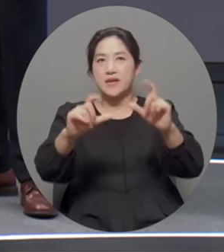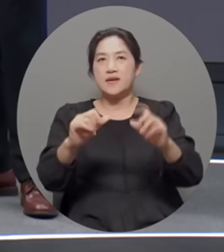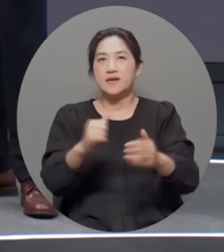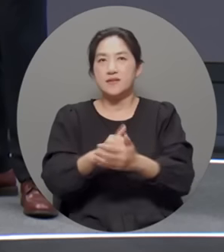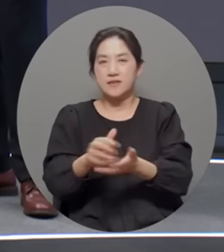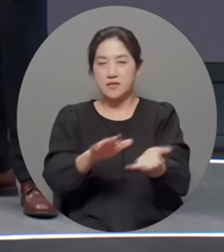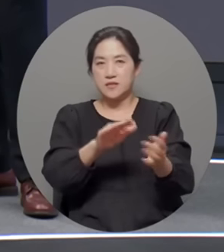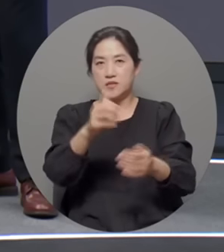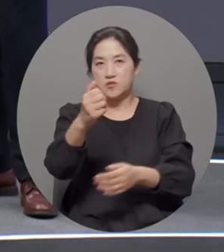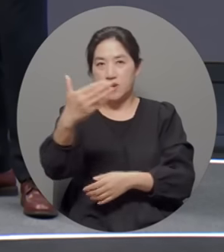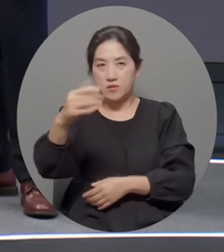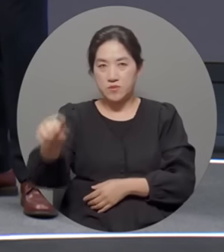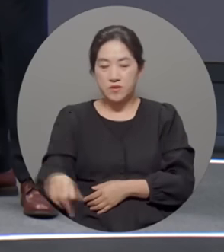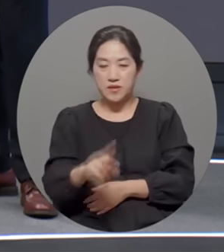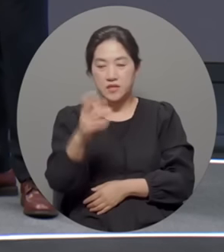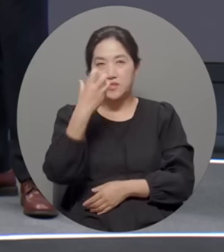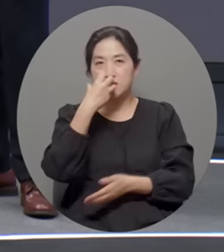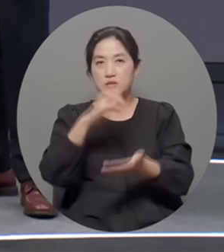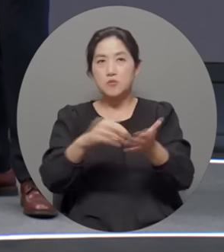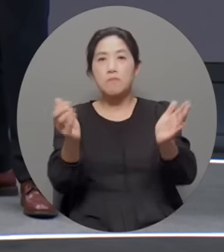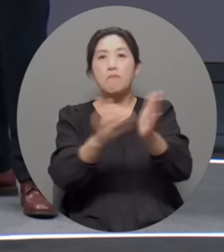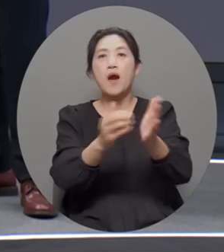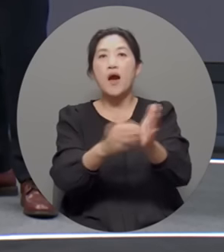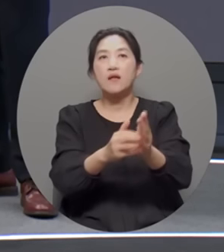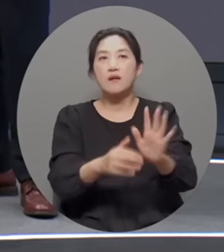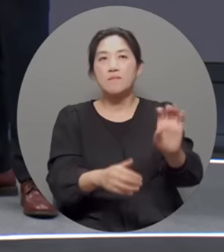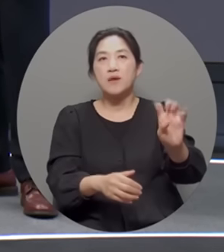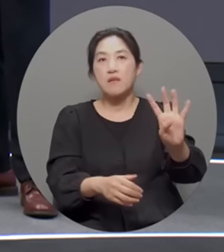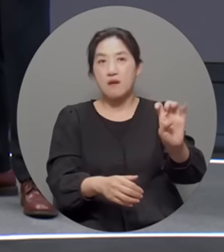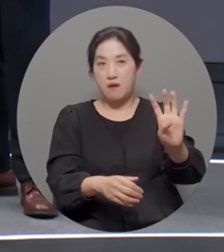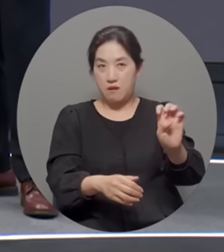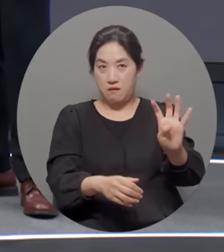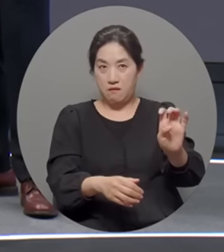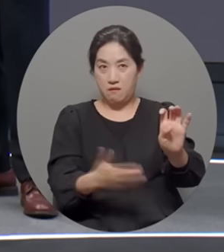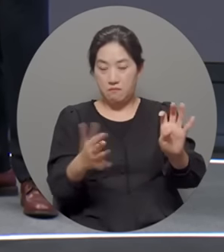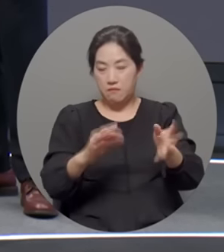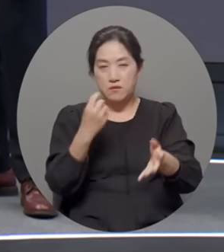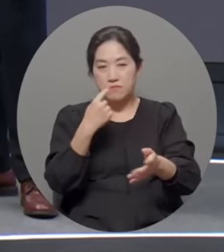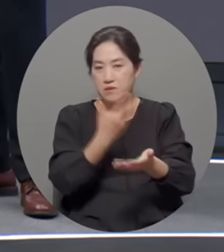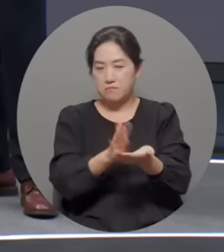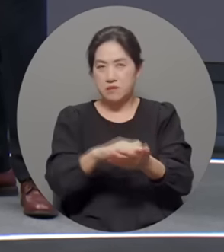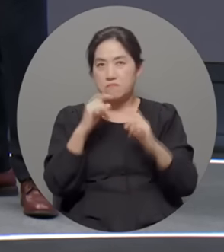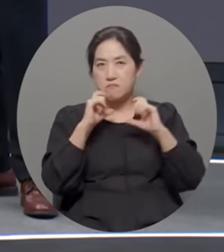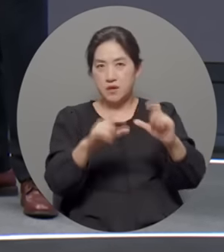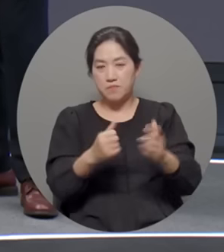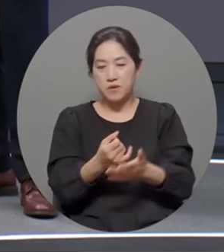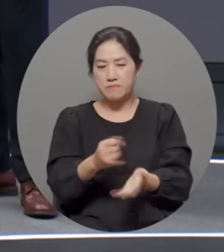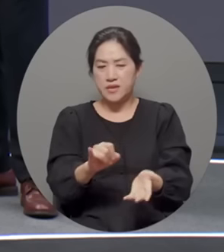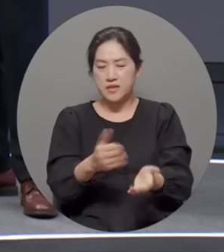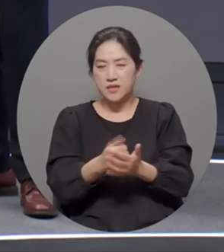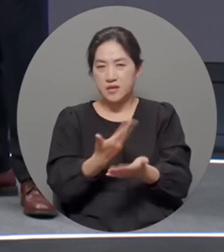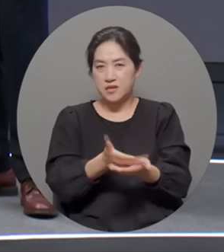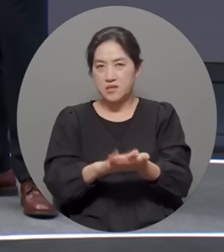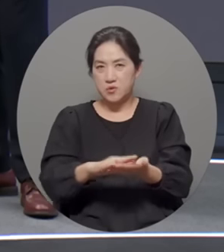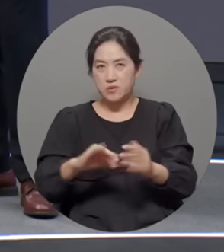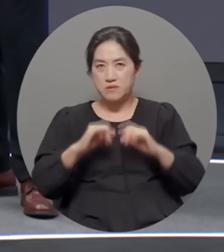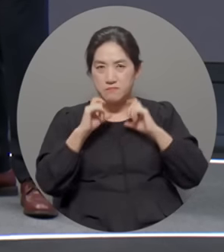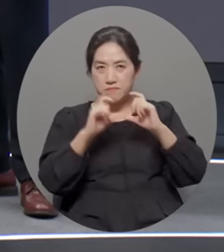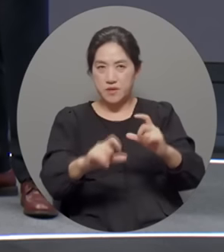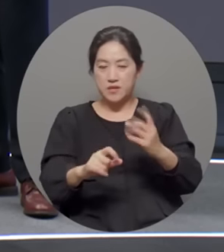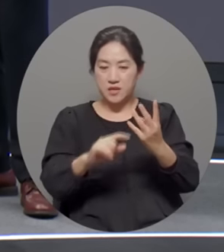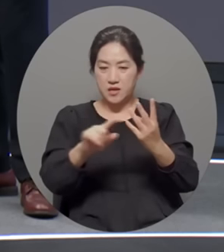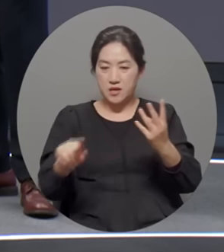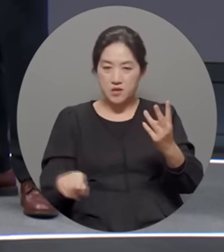이 가운데 KC 인증을 받은 제품이 44개를 차지했습니다. 결함이 있어 리콜을 실시한 제품 4개